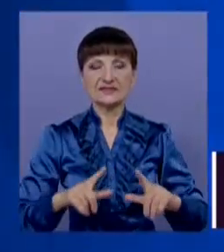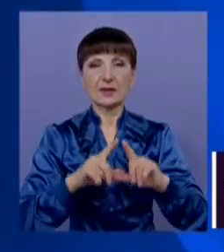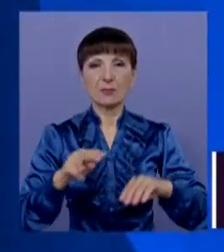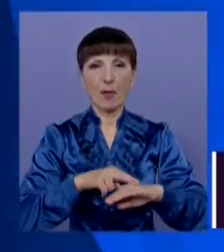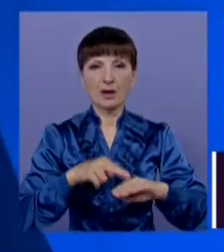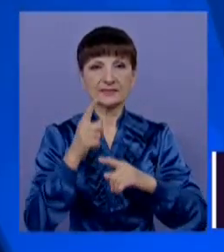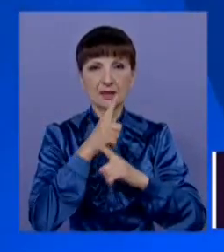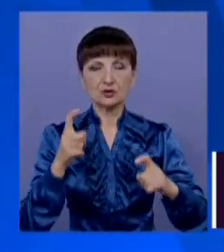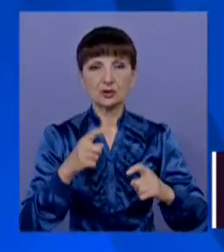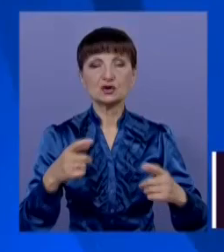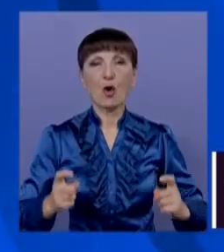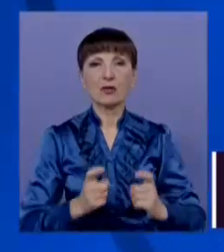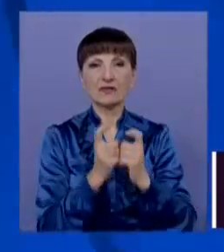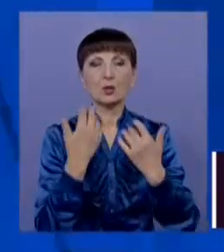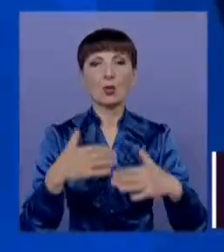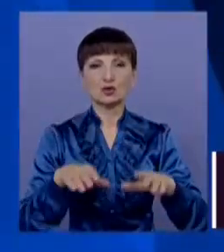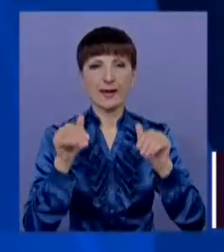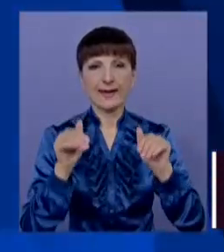полиции сообщили, что конфликт урегулирован.